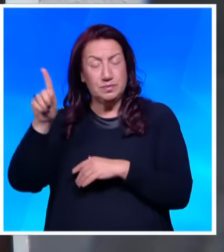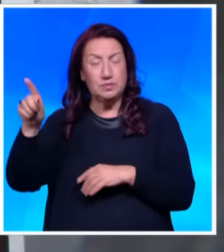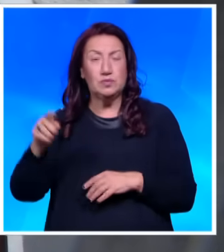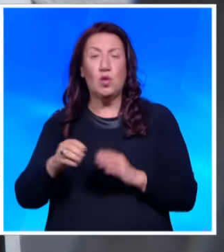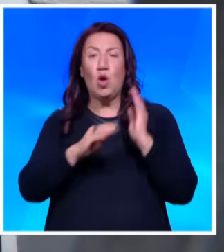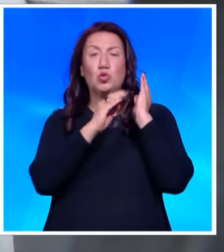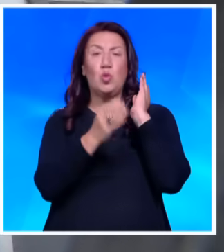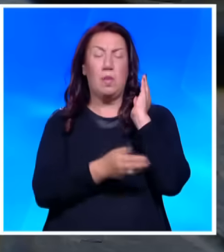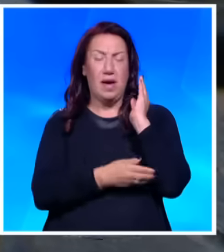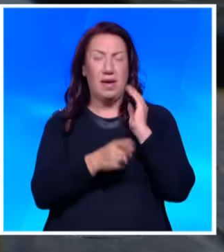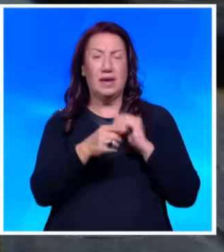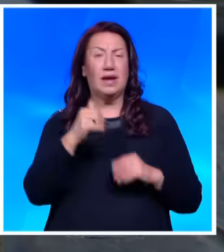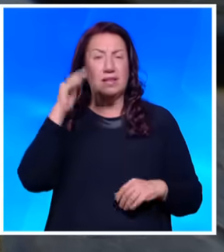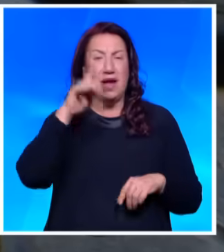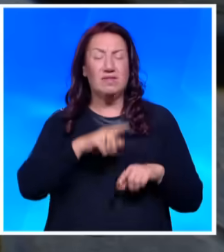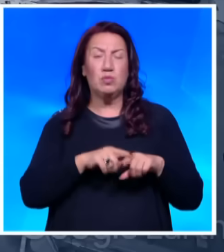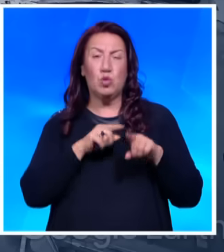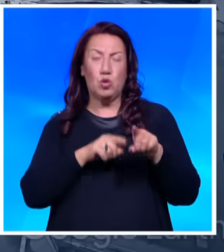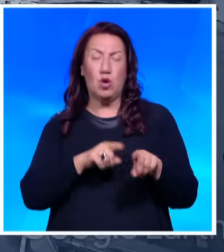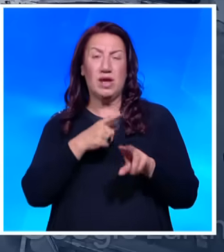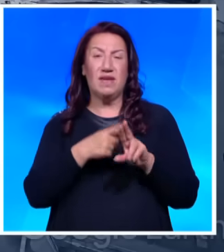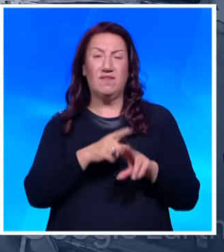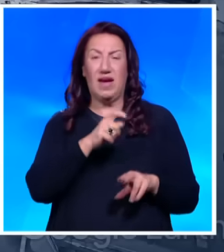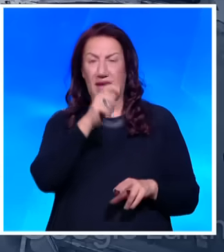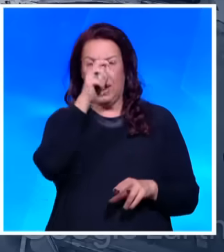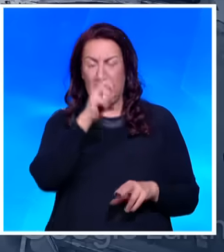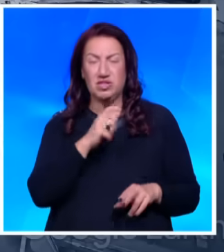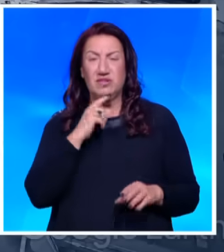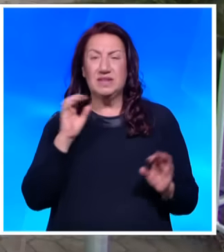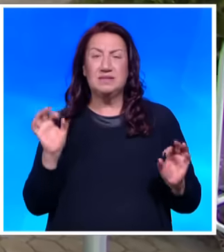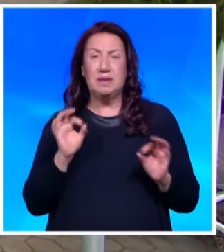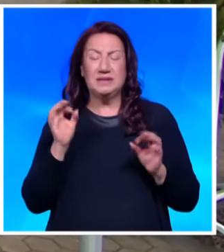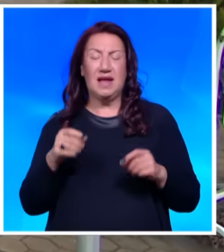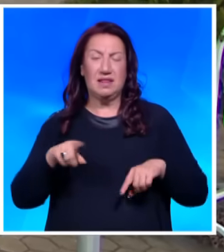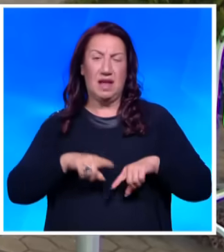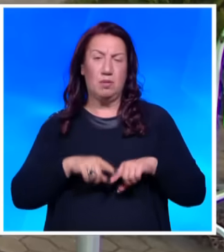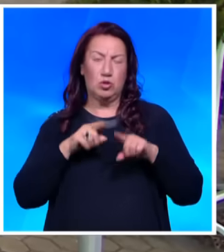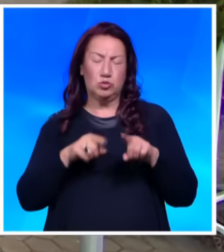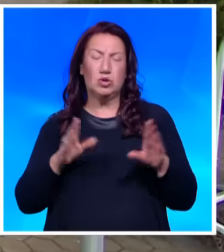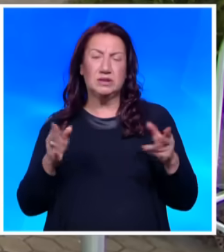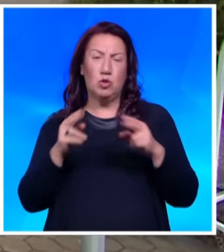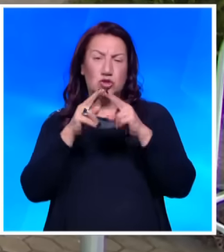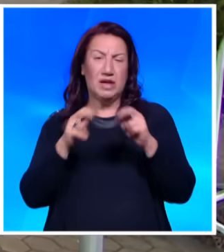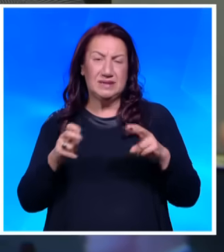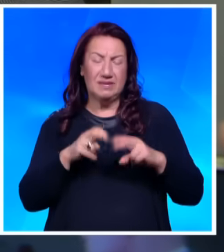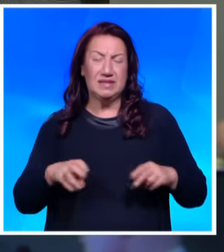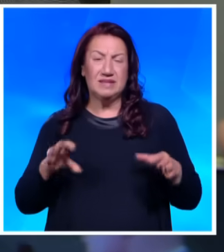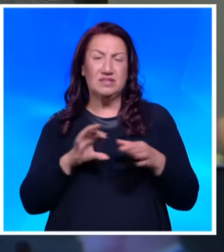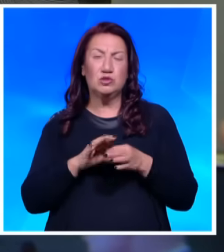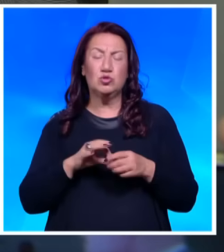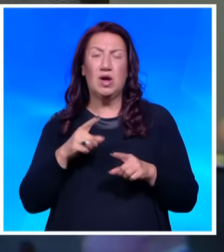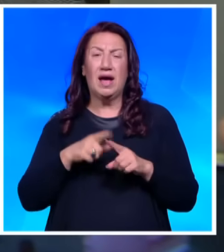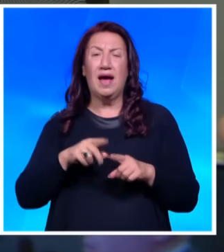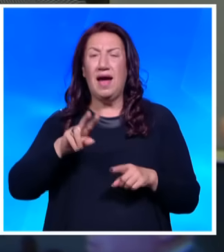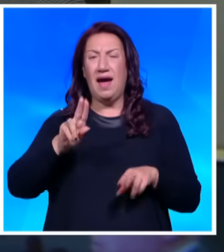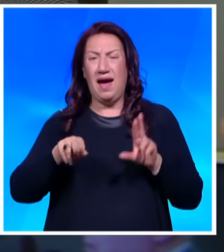е Иван Гешев. Специализираната прокуратура започва разследване срещу Божков за изнудване, свързано с хазартния му бизнес. Изготвена